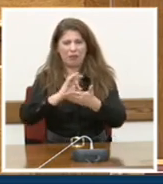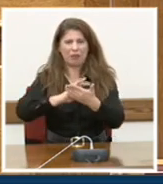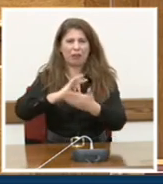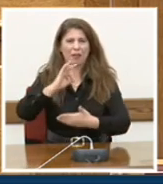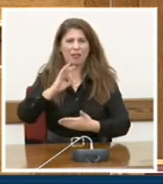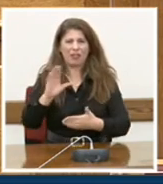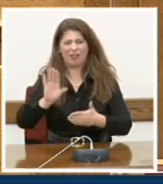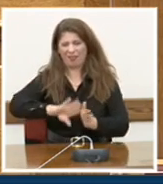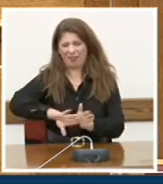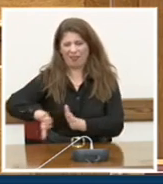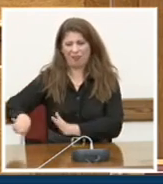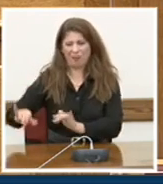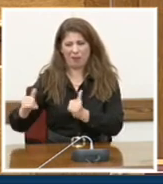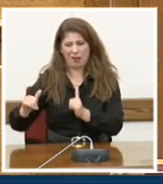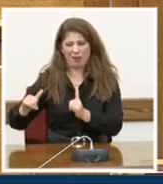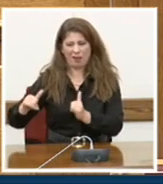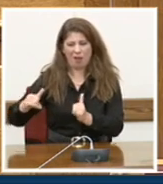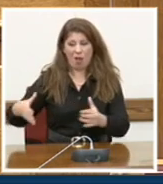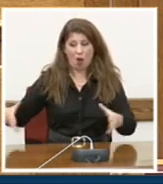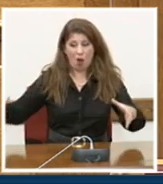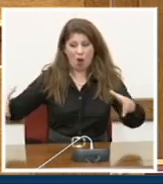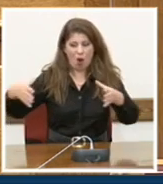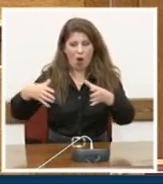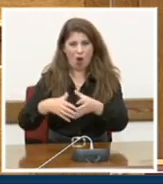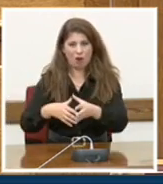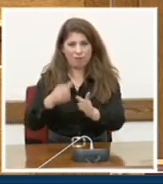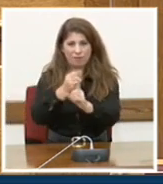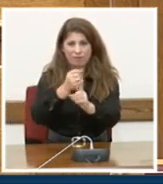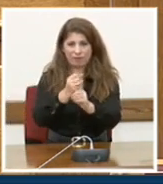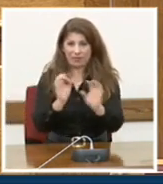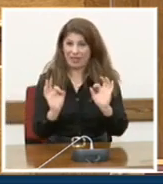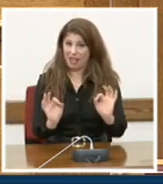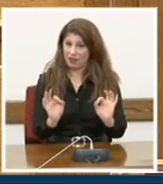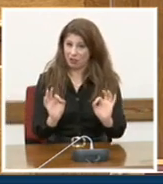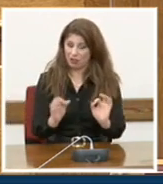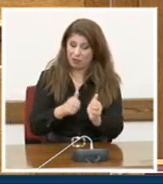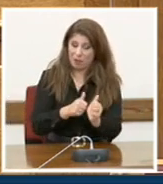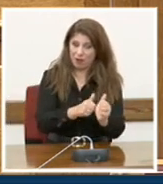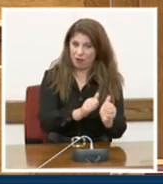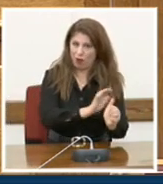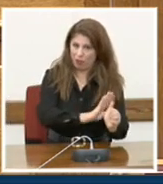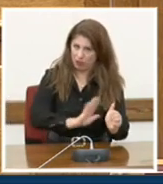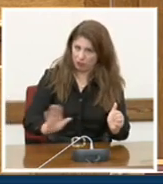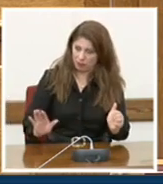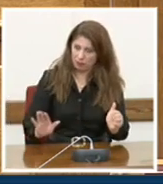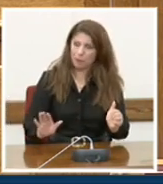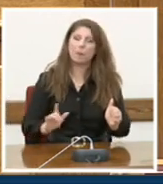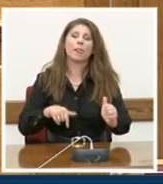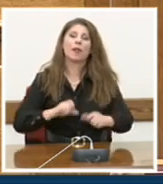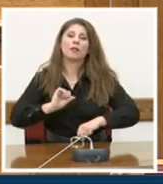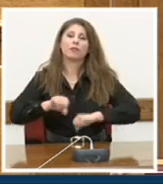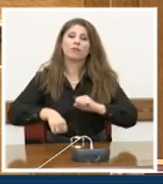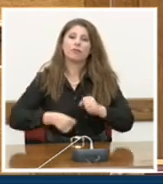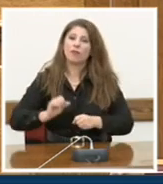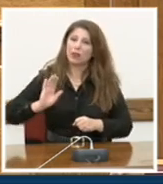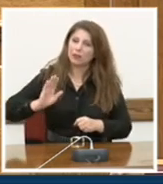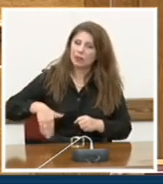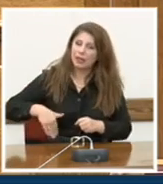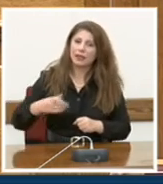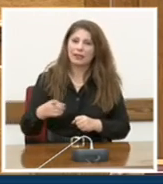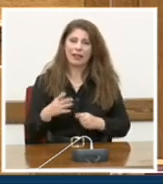παιχνιδάκια. Όλοι μαζί υπερασπίζεστε την κανονικότητα των παρακολουθήσεων και προσπαθείτε τελικά να